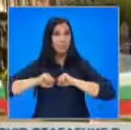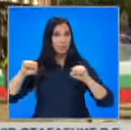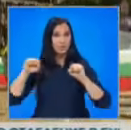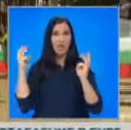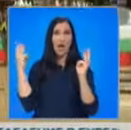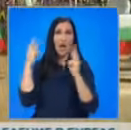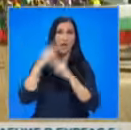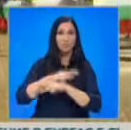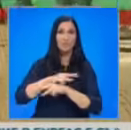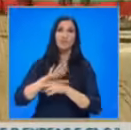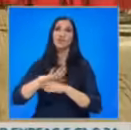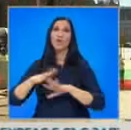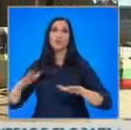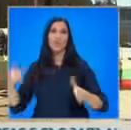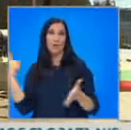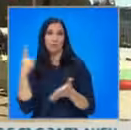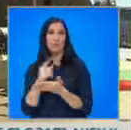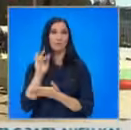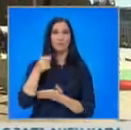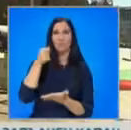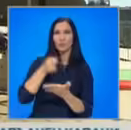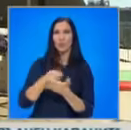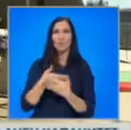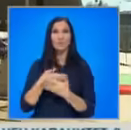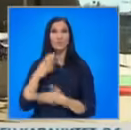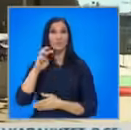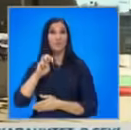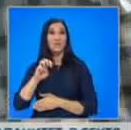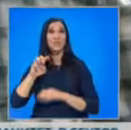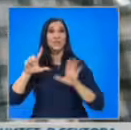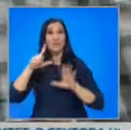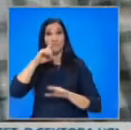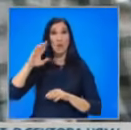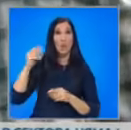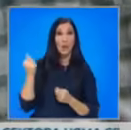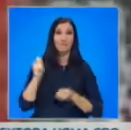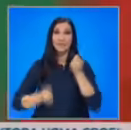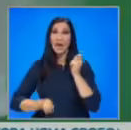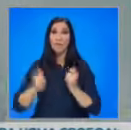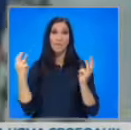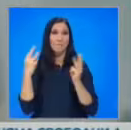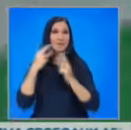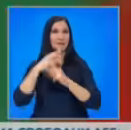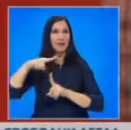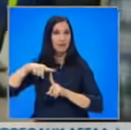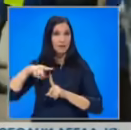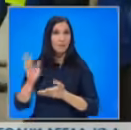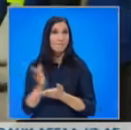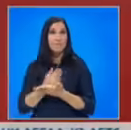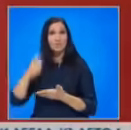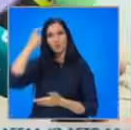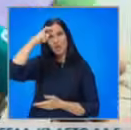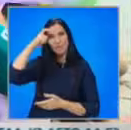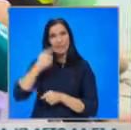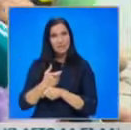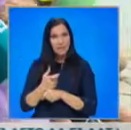Протестиращите от Автомагистрали Черноморен настояха да им бъдат изплатени близо 37 милиона лева за ремонта на магистрала Тракия между Чирпан и Стара